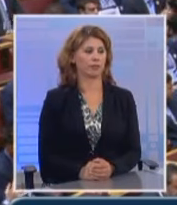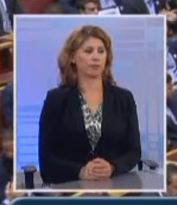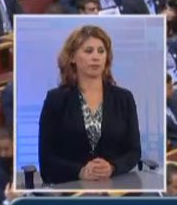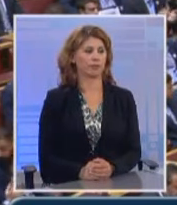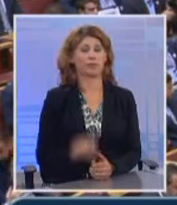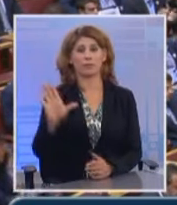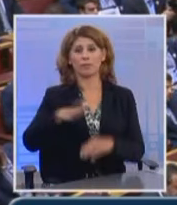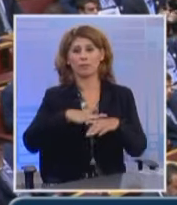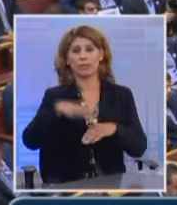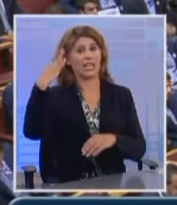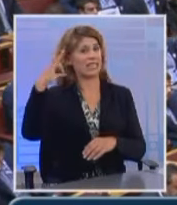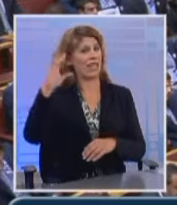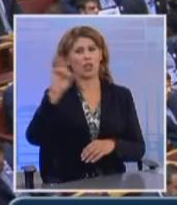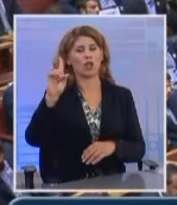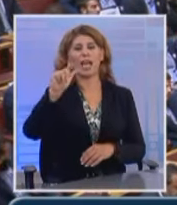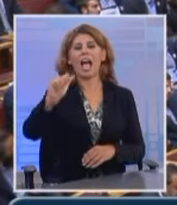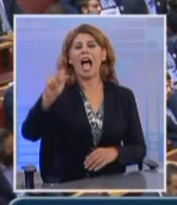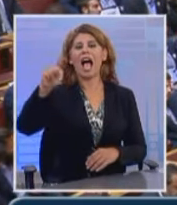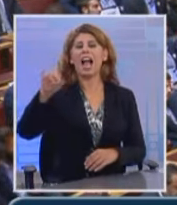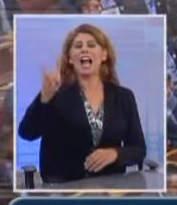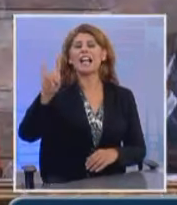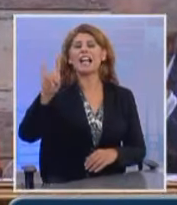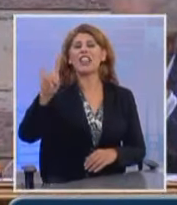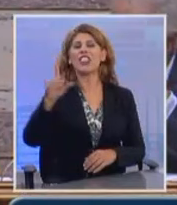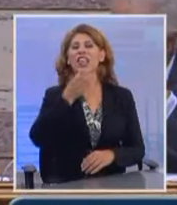Ανθή, συγγνώμη. Και η Μαντούδη Ζωή.